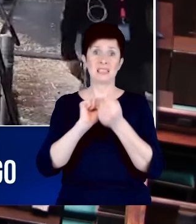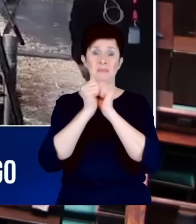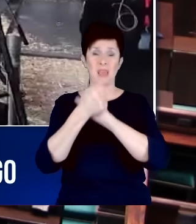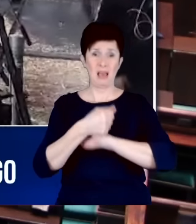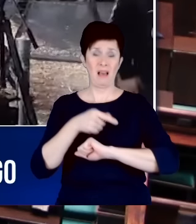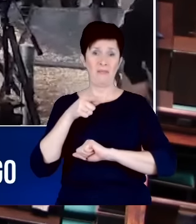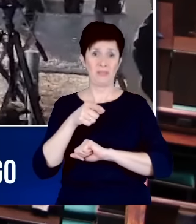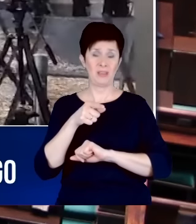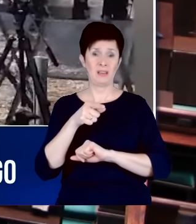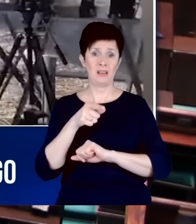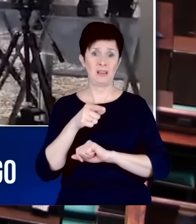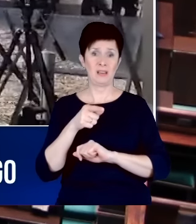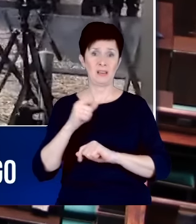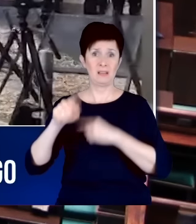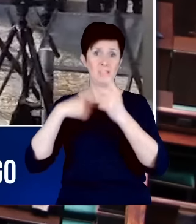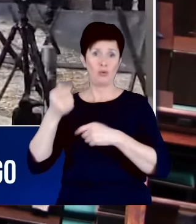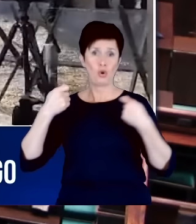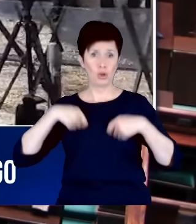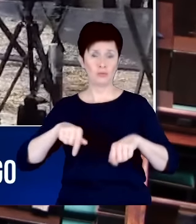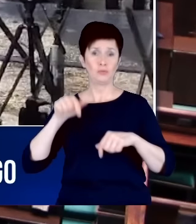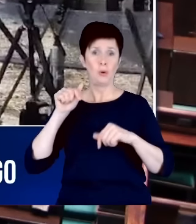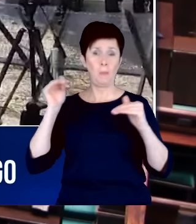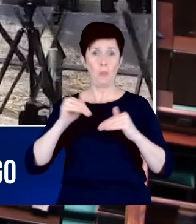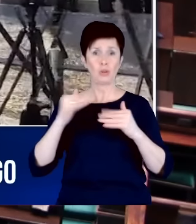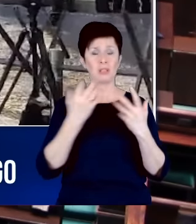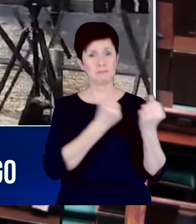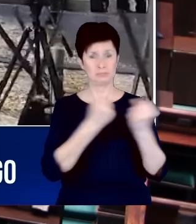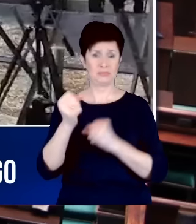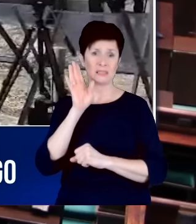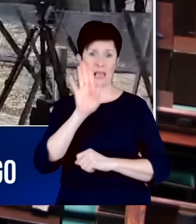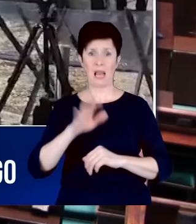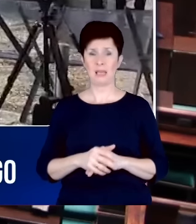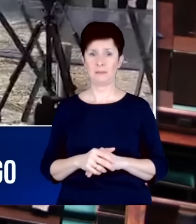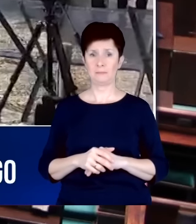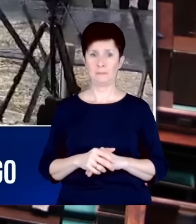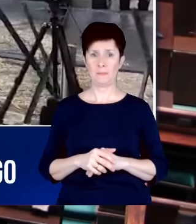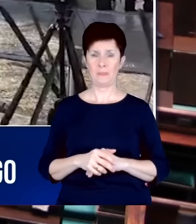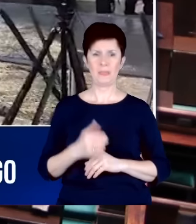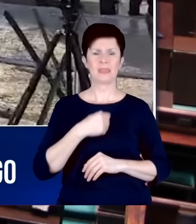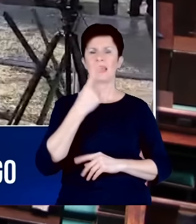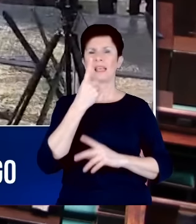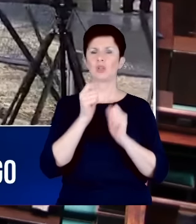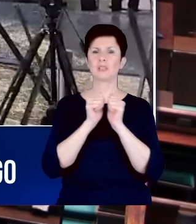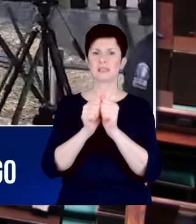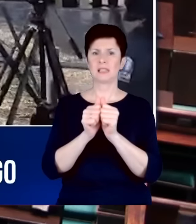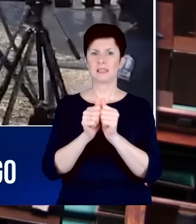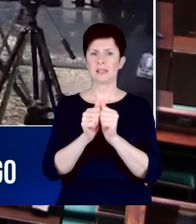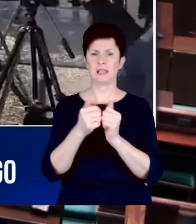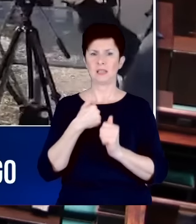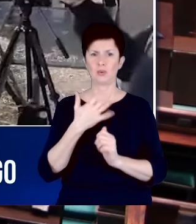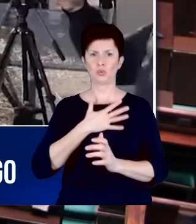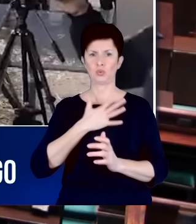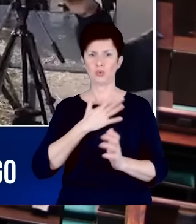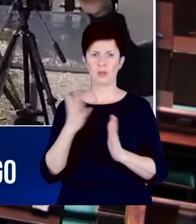dekadach, mogło przetrwać. Przepraszam, to ja tylko jedno zdanie, bo można powiedzieć, że ja mam wrażenie, że jak się